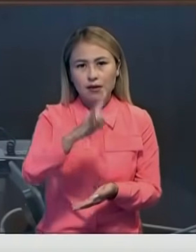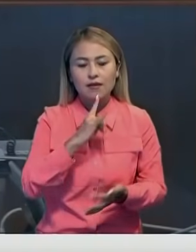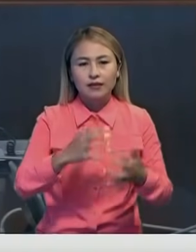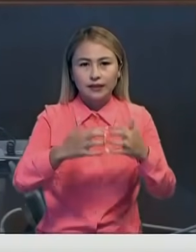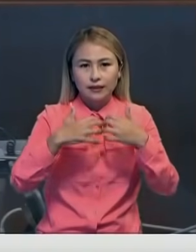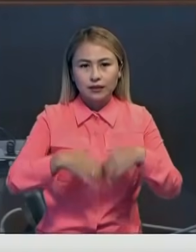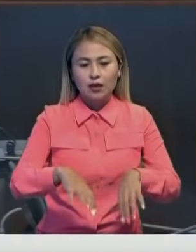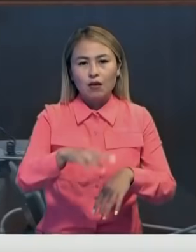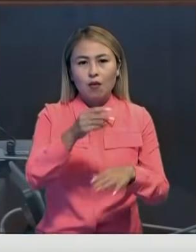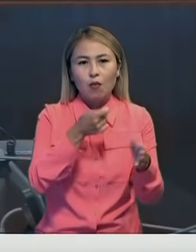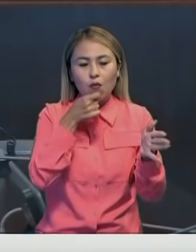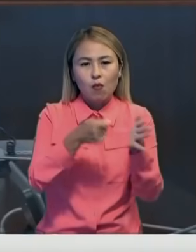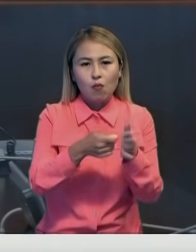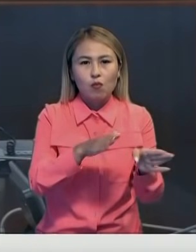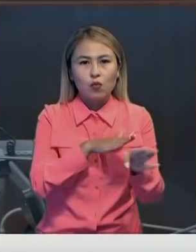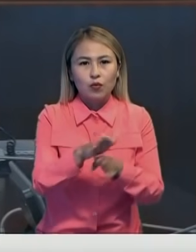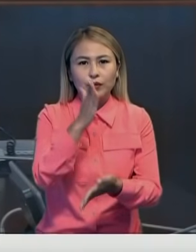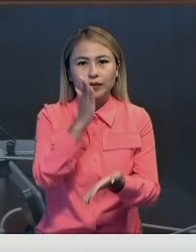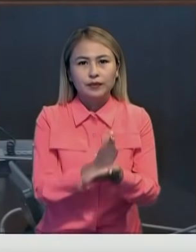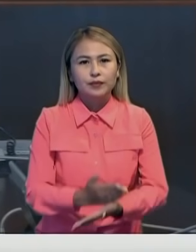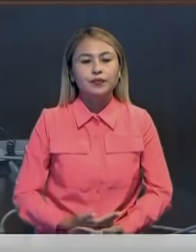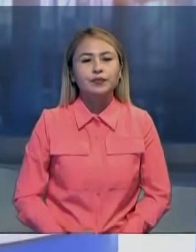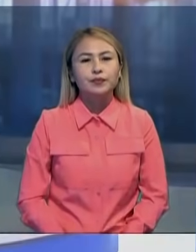өзін астықпен толық қамтамасыз етеді.